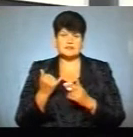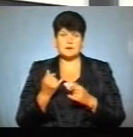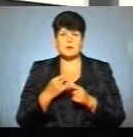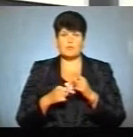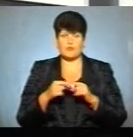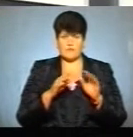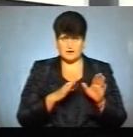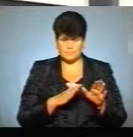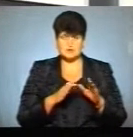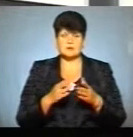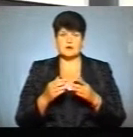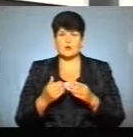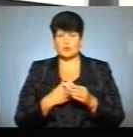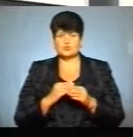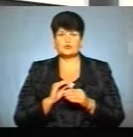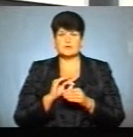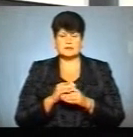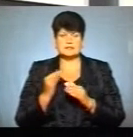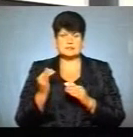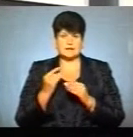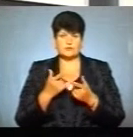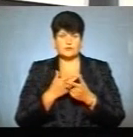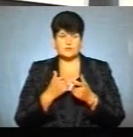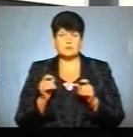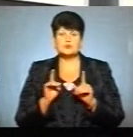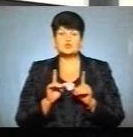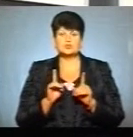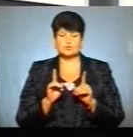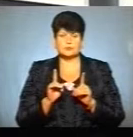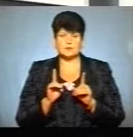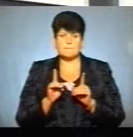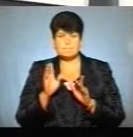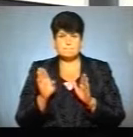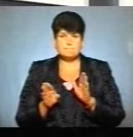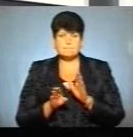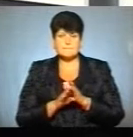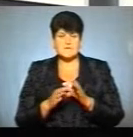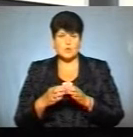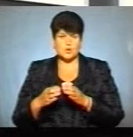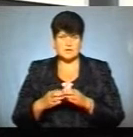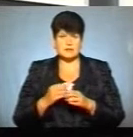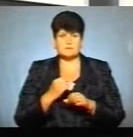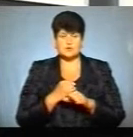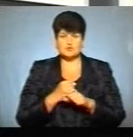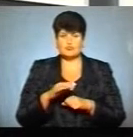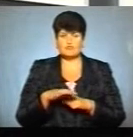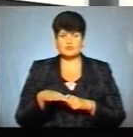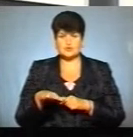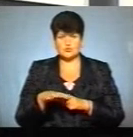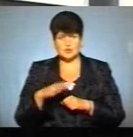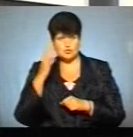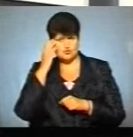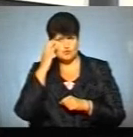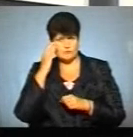тих пожеж. Я хочу вам додати ще таку цікаву інформацію щодо підрозділів, які працюють в зоні